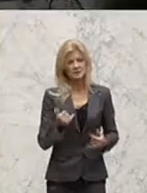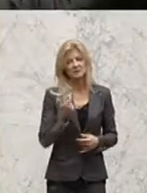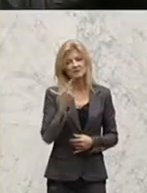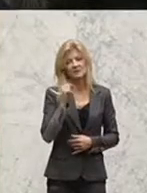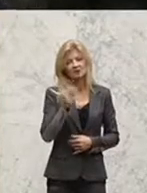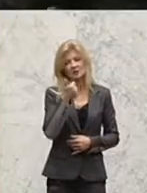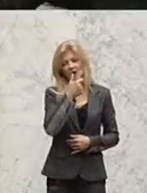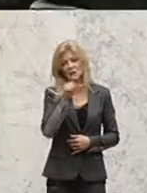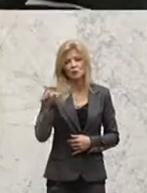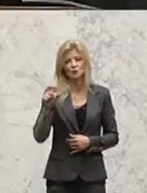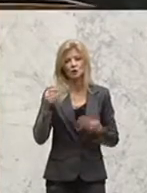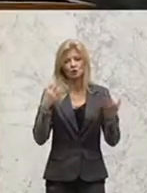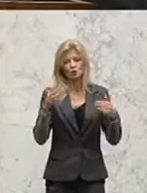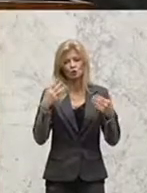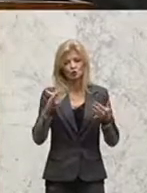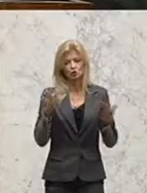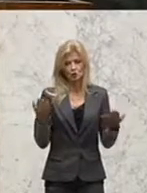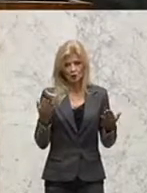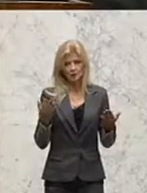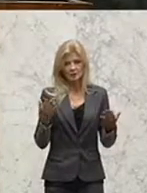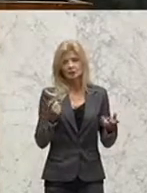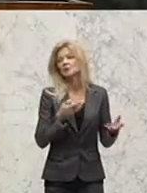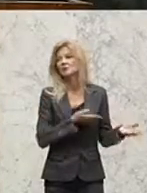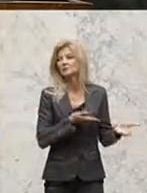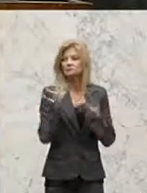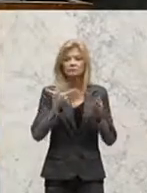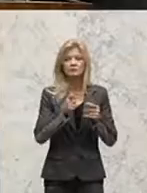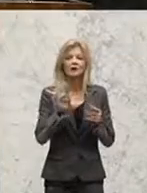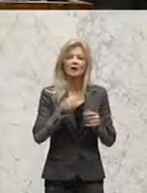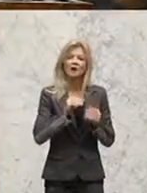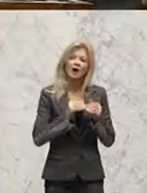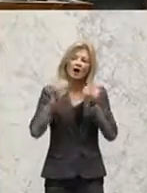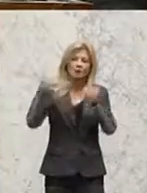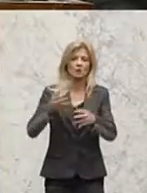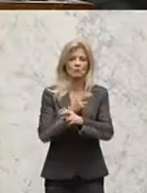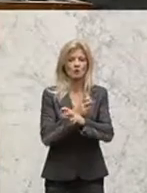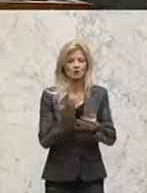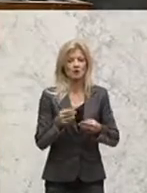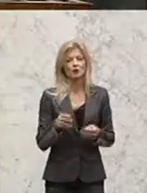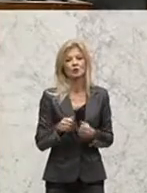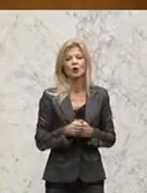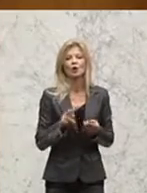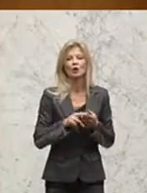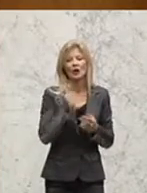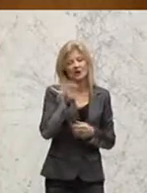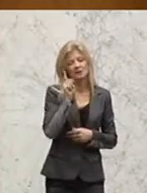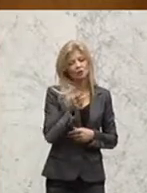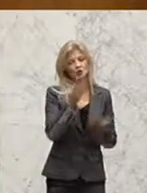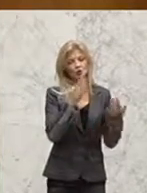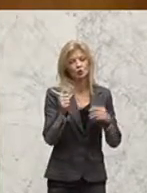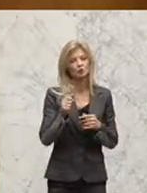2199 Außerlandesbringungen durchgeführt, davon 1189 Abschiebungen